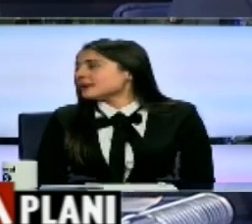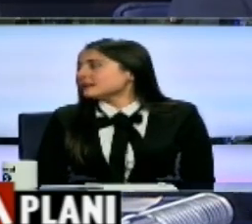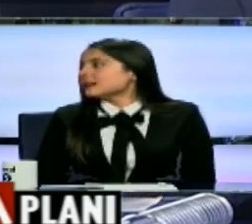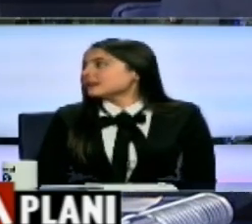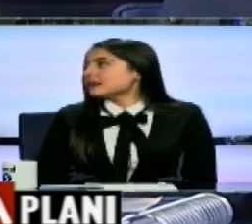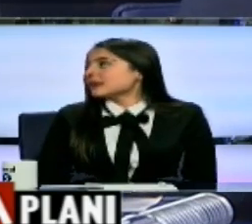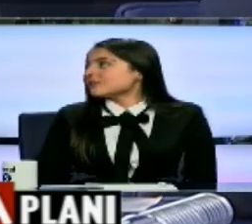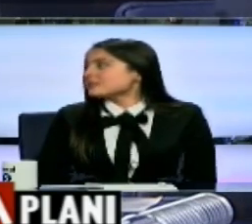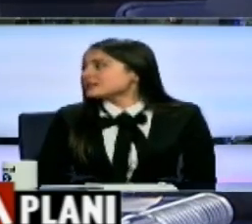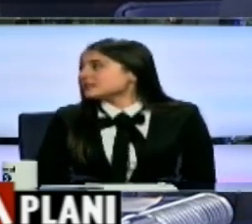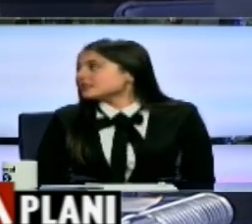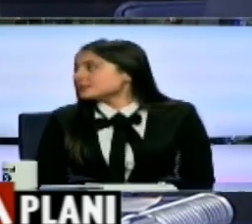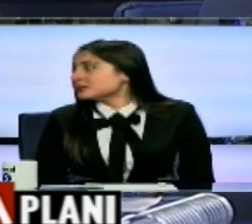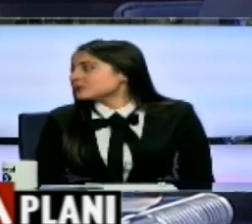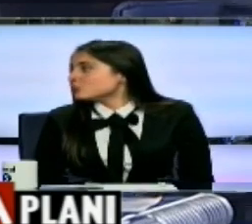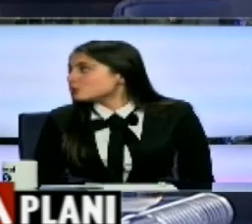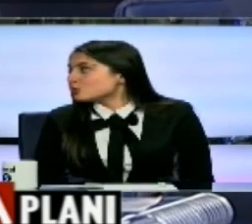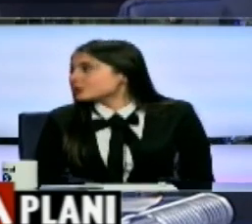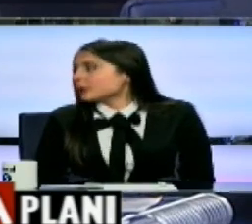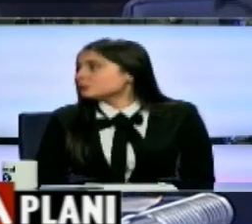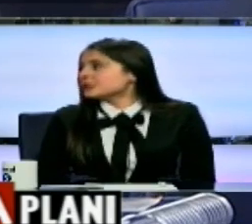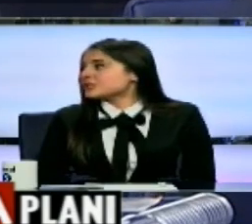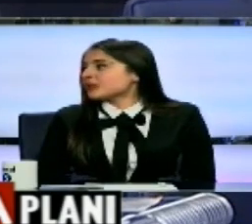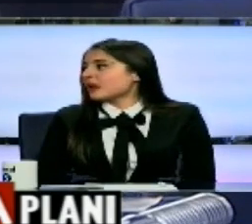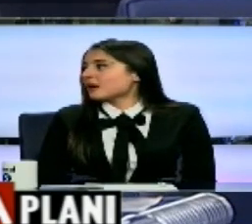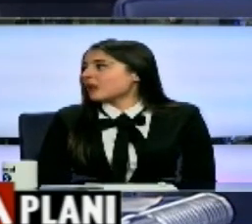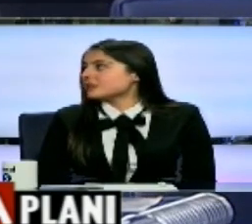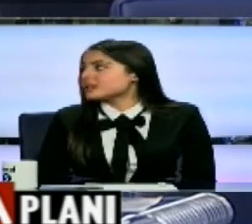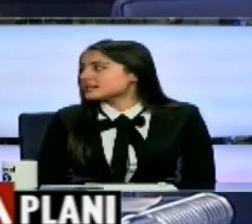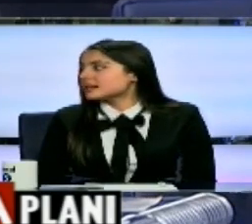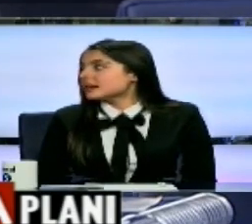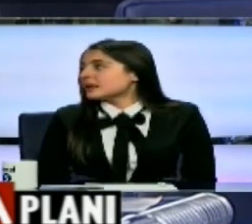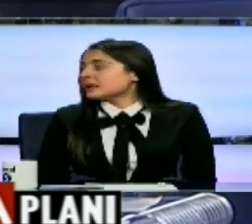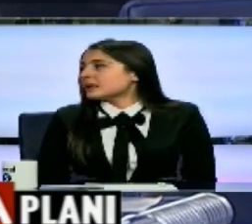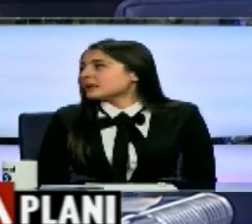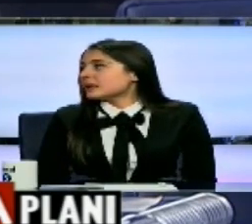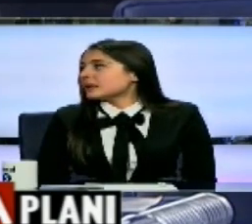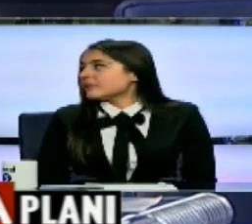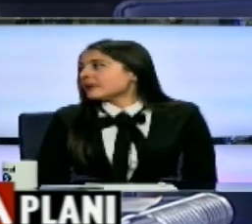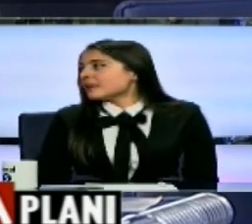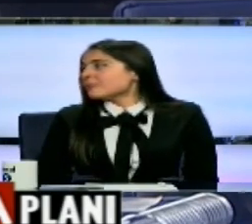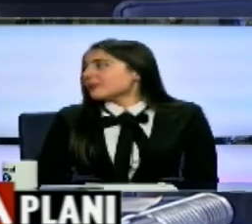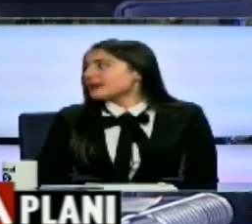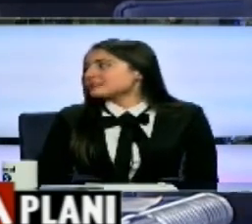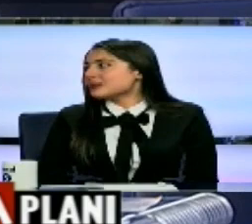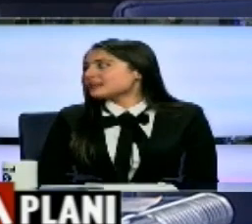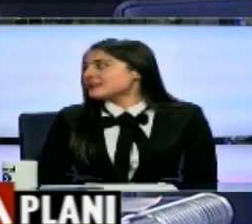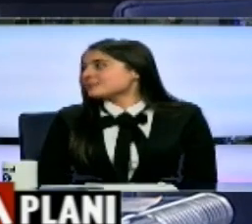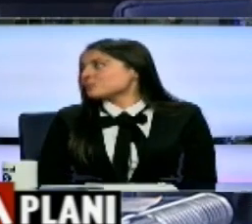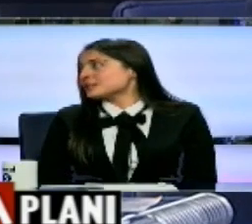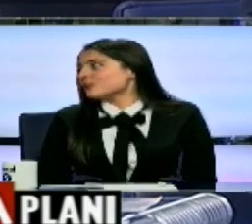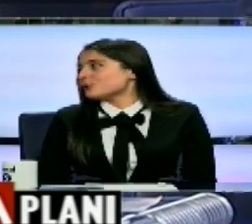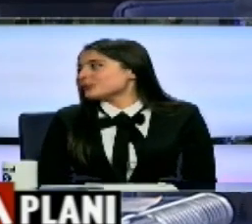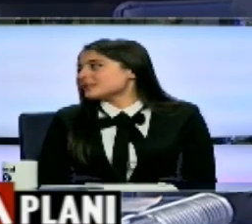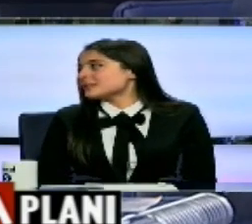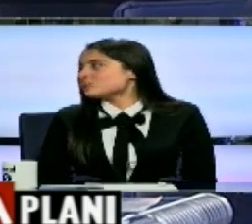projelerle hedefimiz 2023 olacak. Bunlar için ayağa kalkacağız. Ve hep her zaman her